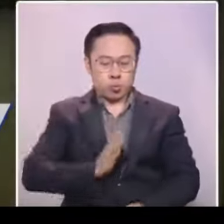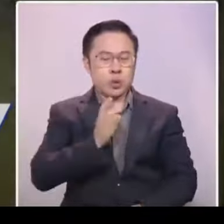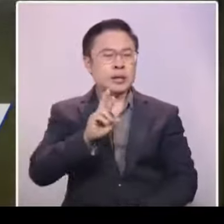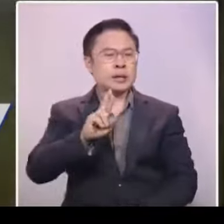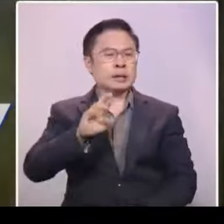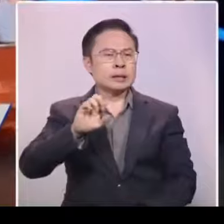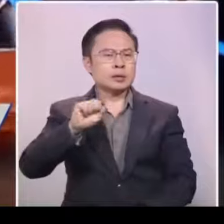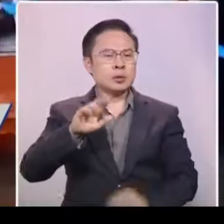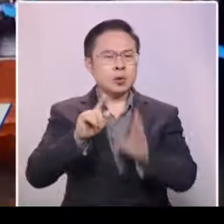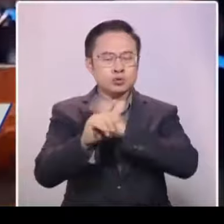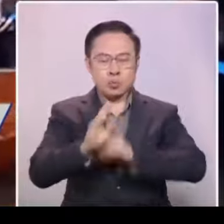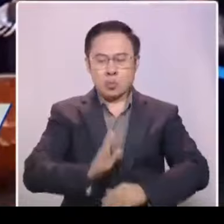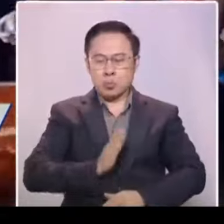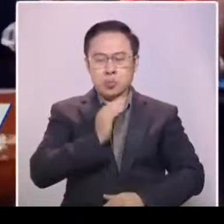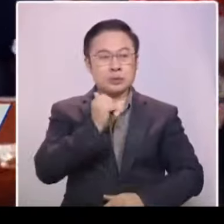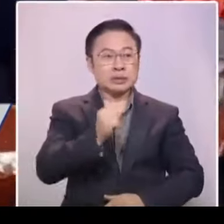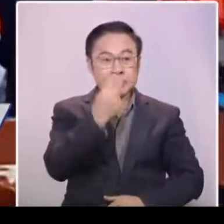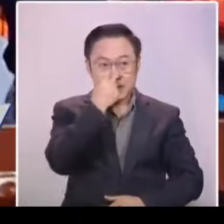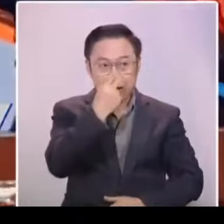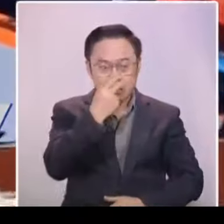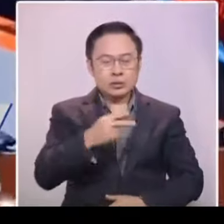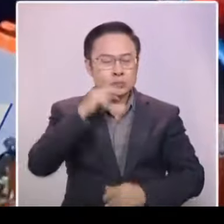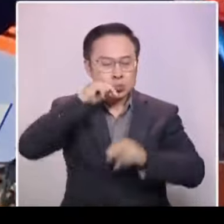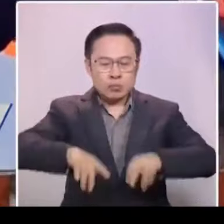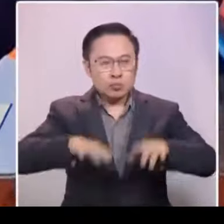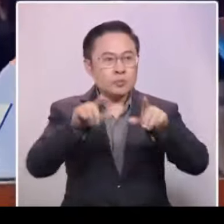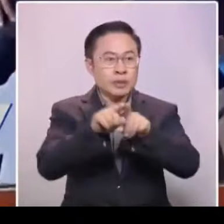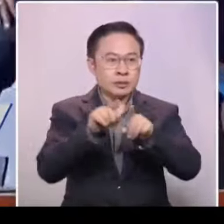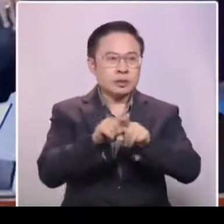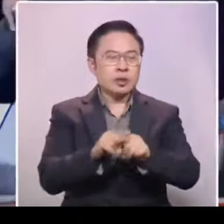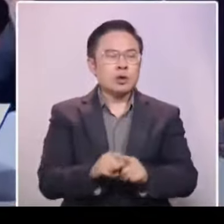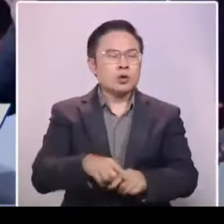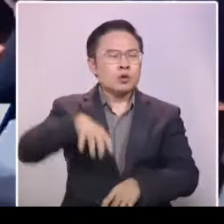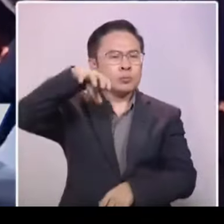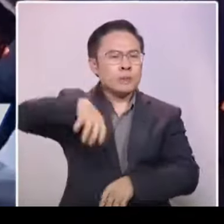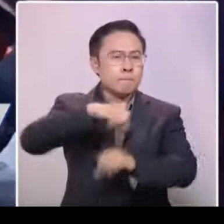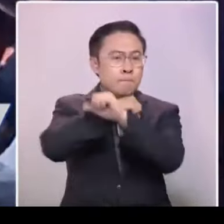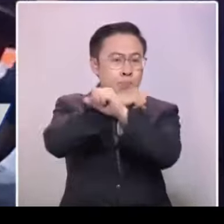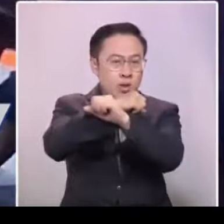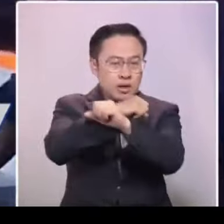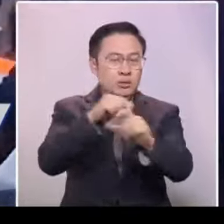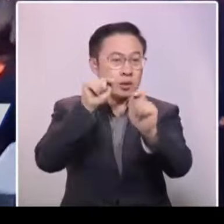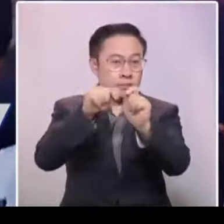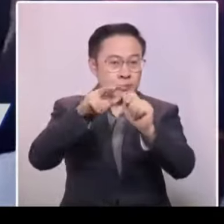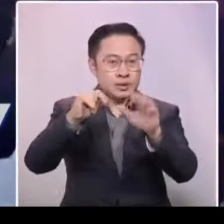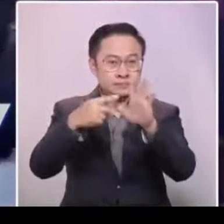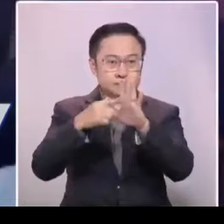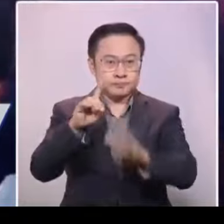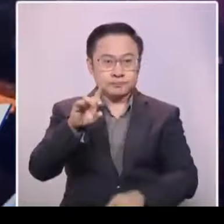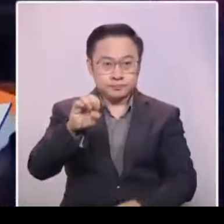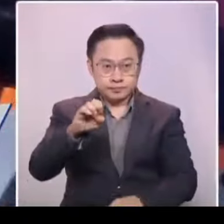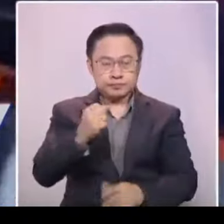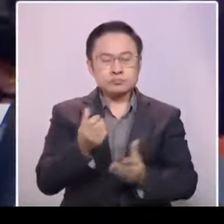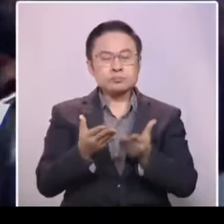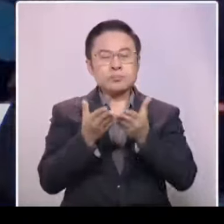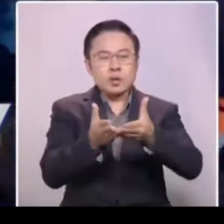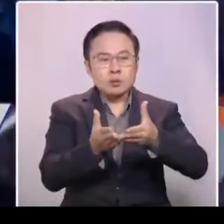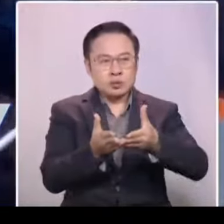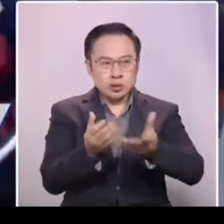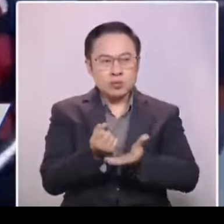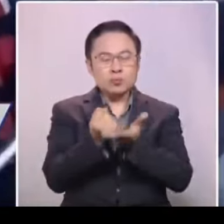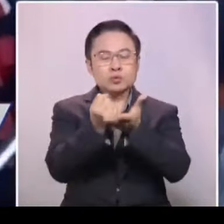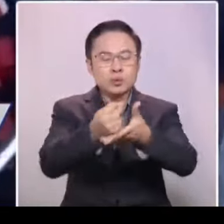ที่ค่ะคุณผู้ชมคะนี่เป็นภาพที่ฝ่ายป้องกันอำเภอนาดีต้องใช้เรือท้องแบนด์ 2ลำนะคะไปให้ความช่วยเหลือแล้วก็เคลื่อนย้ายประชาชน